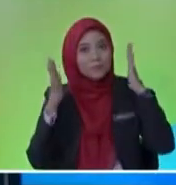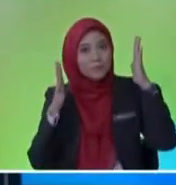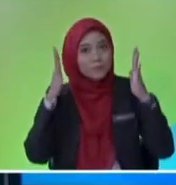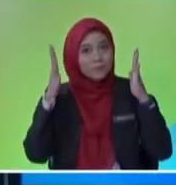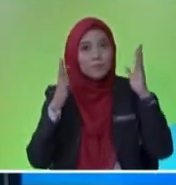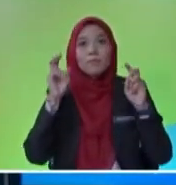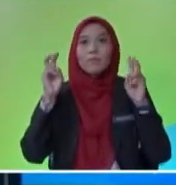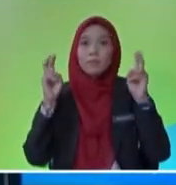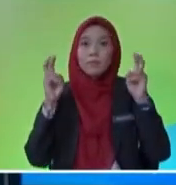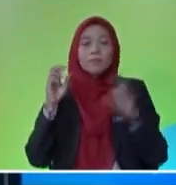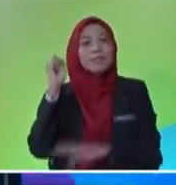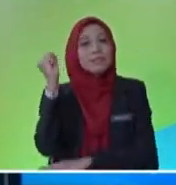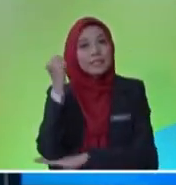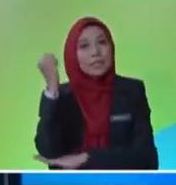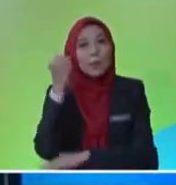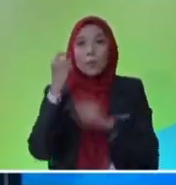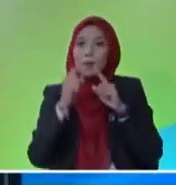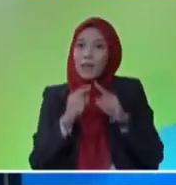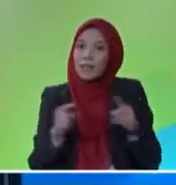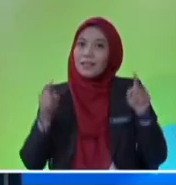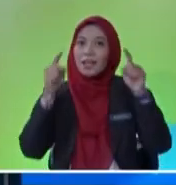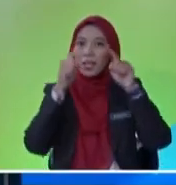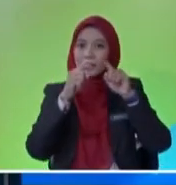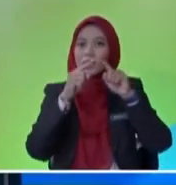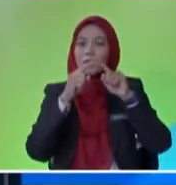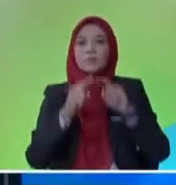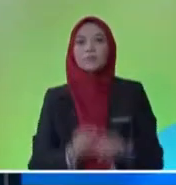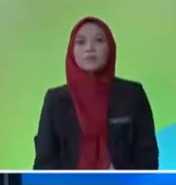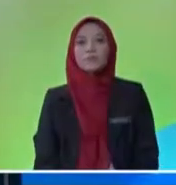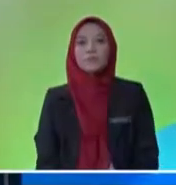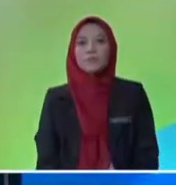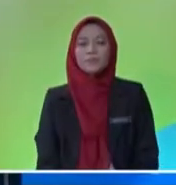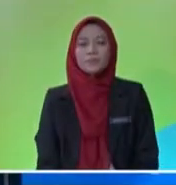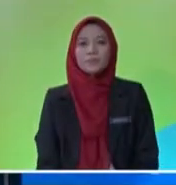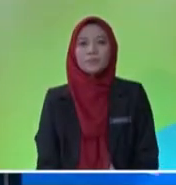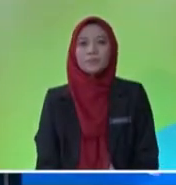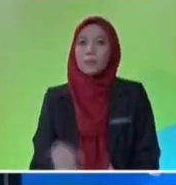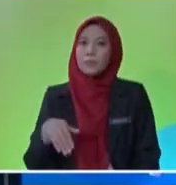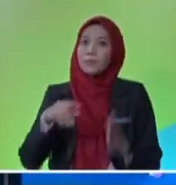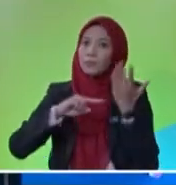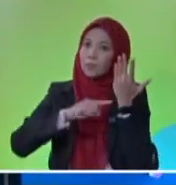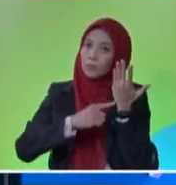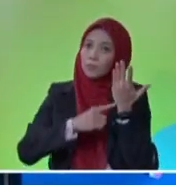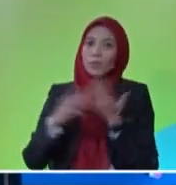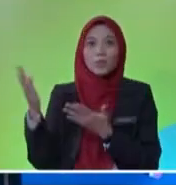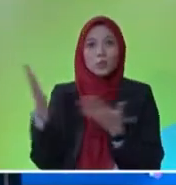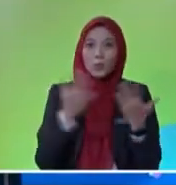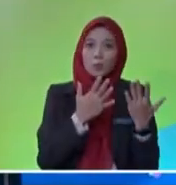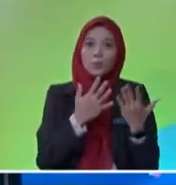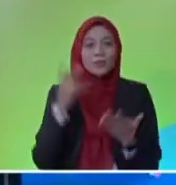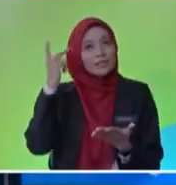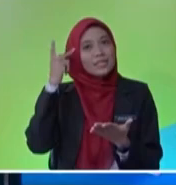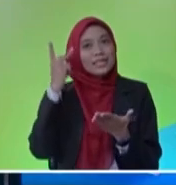tajwidnya Setia sebar hati-hati tetapi sebelum itu sebelum kita teruskan kelas kita pada hari ini jokita berkenalan terlebih